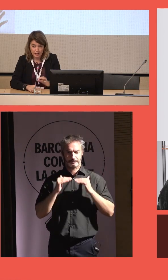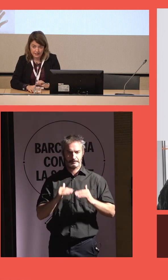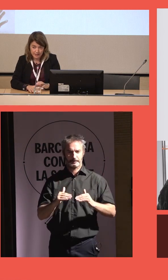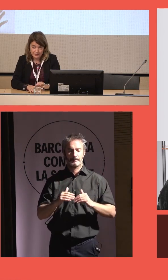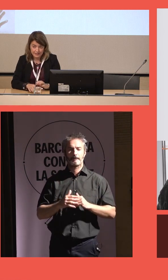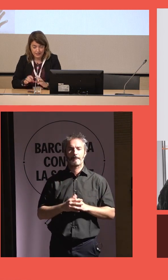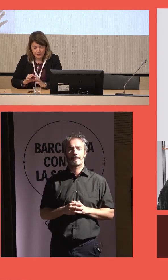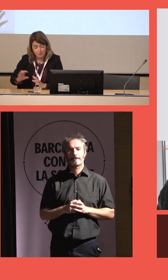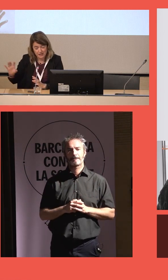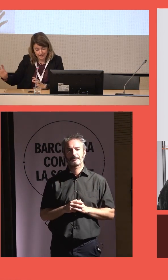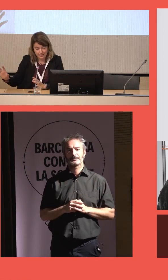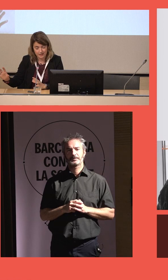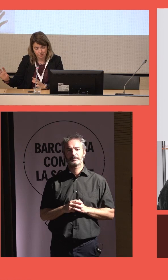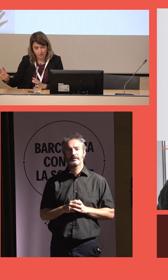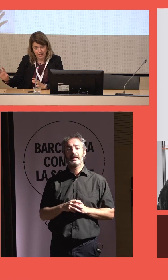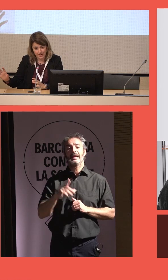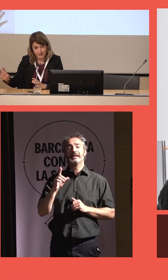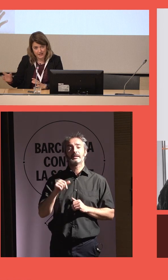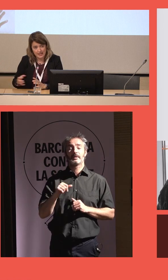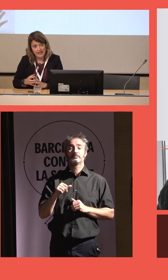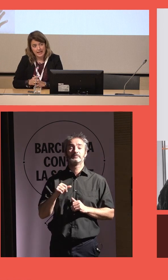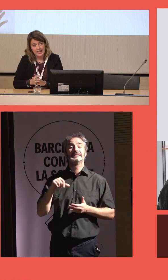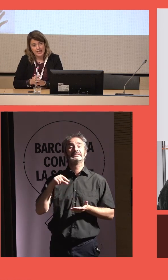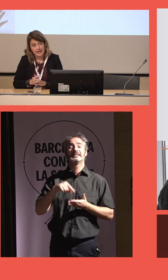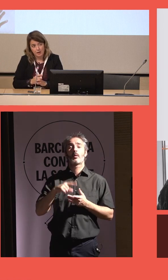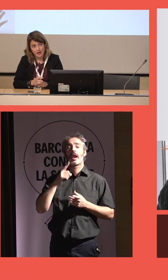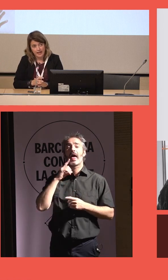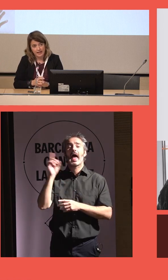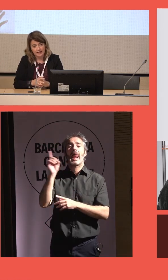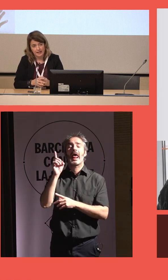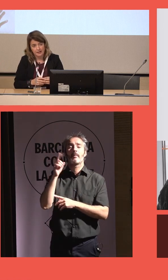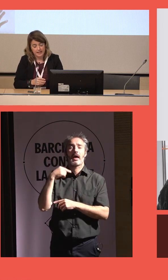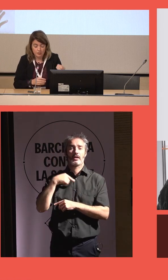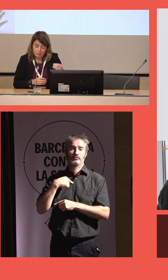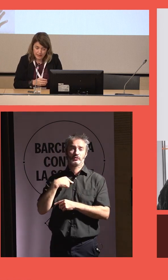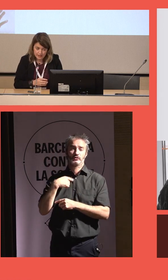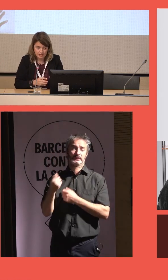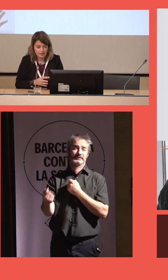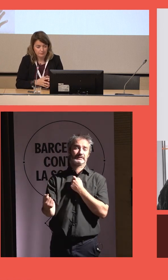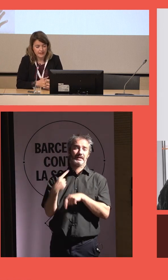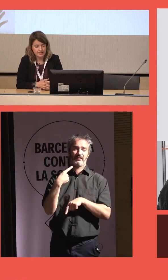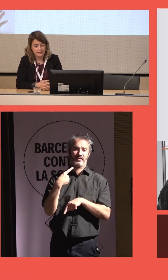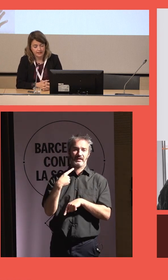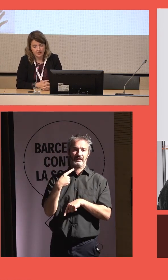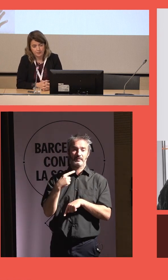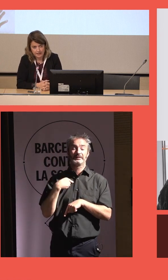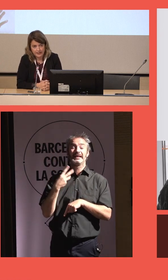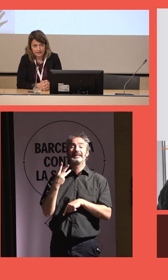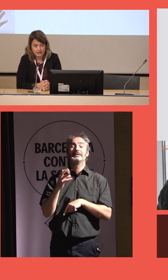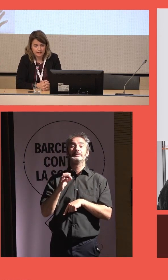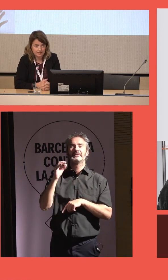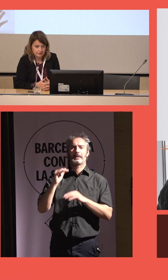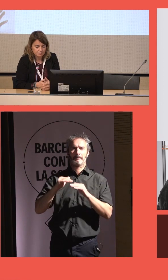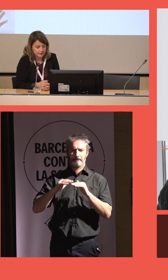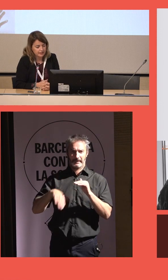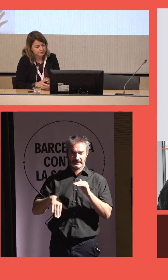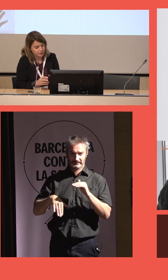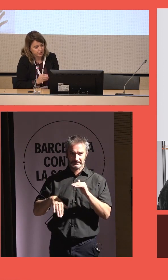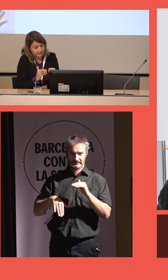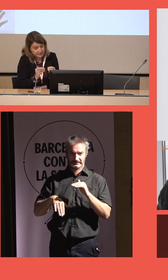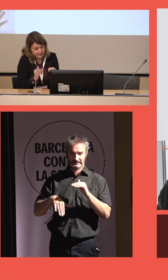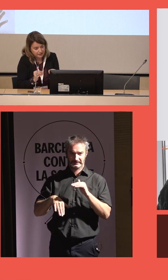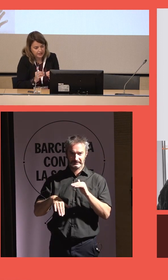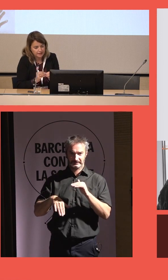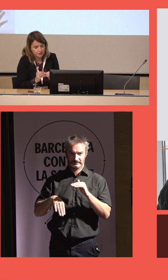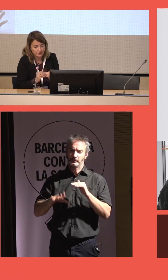com que tenim també és un centre receptor d'alarmes hi ha una dada que és un menys menys del 3% que és val